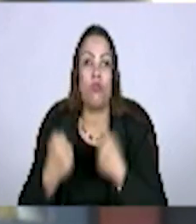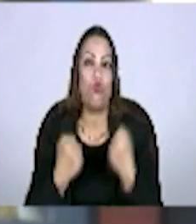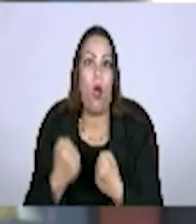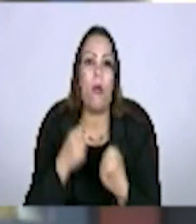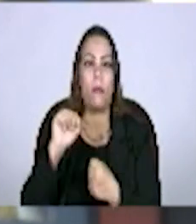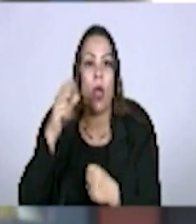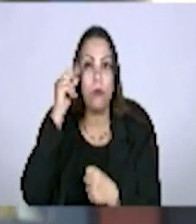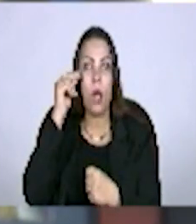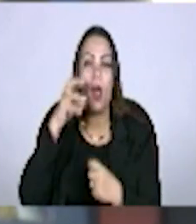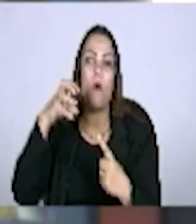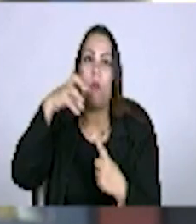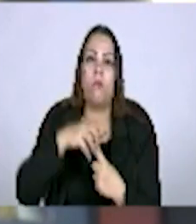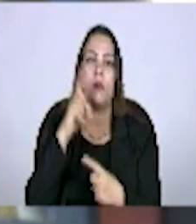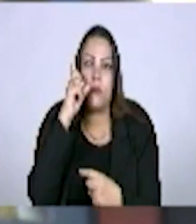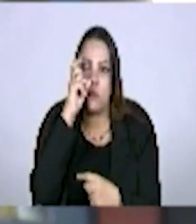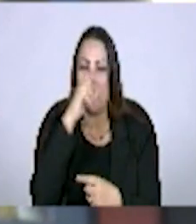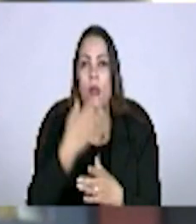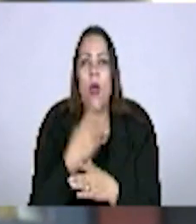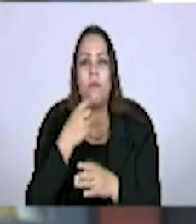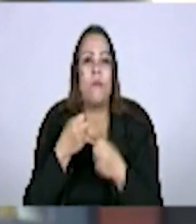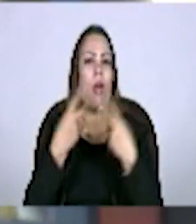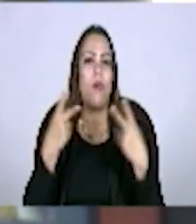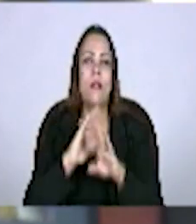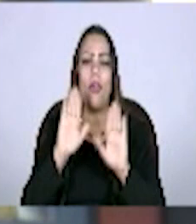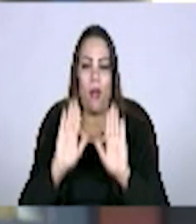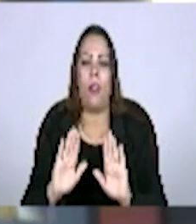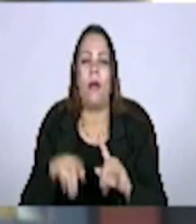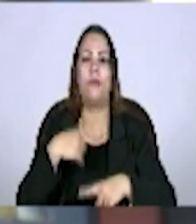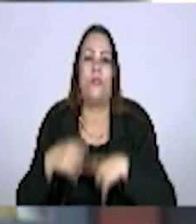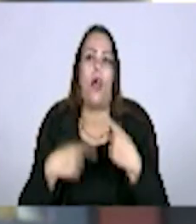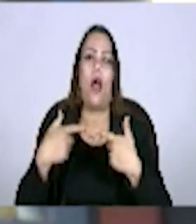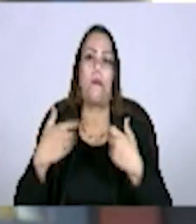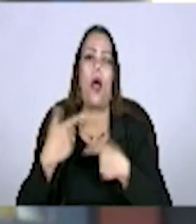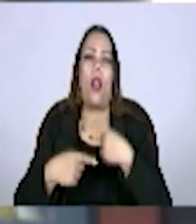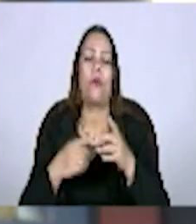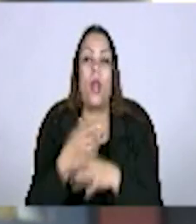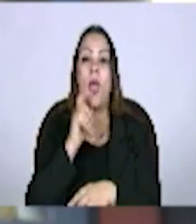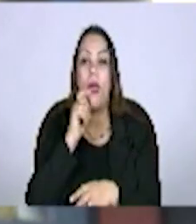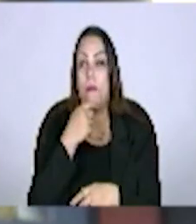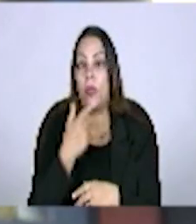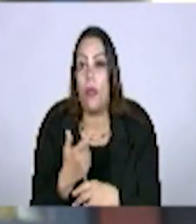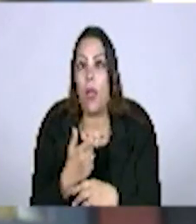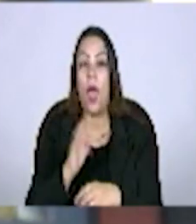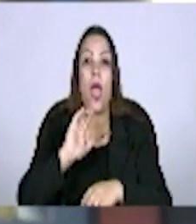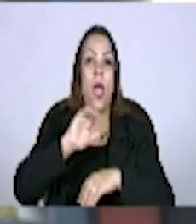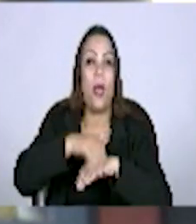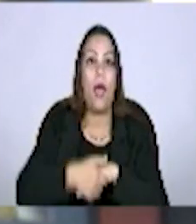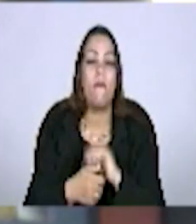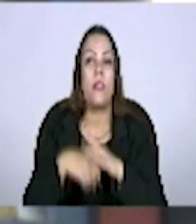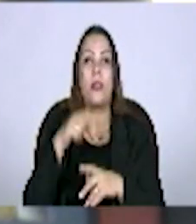اسرائيل العدوانيه والوحشيه يبقى اذا الدنيا مش هتخلص مش هتنتهي ف متى يجبر